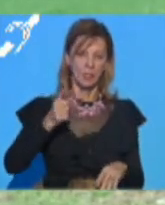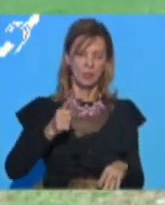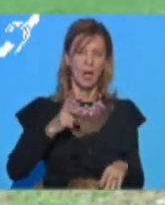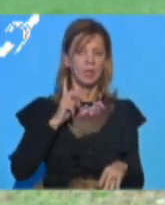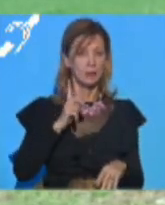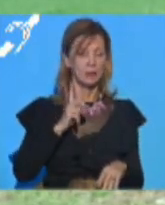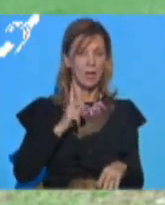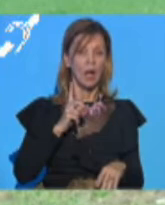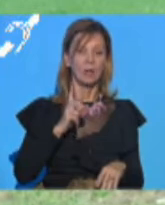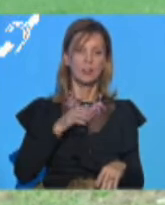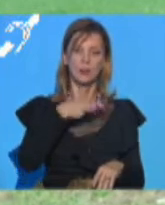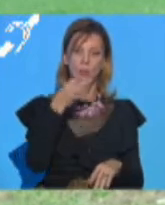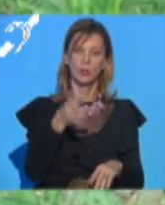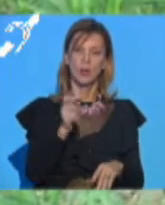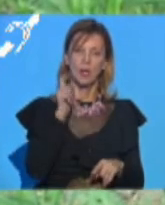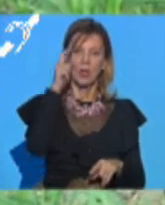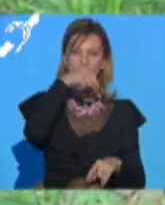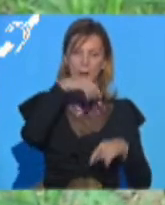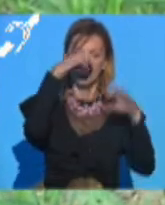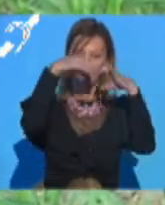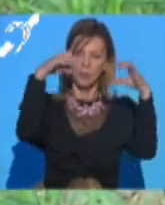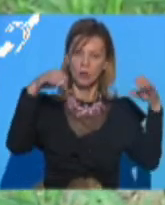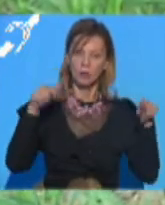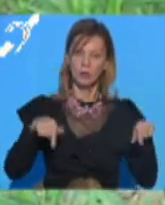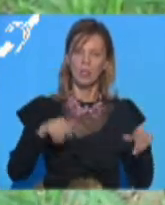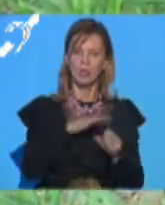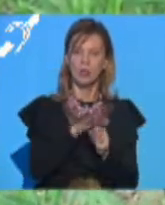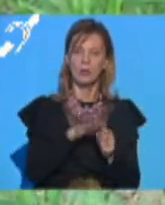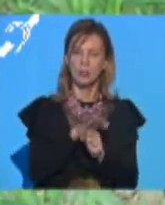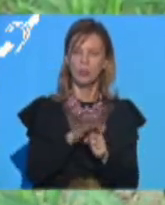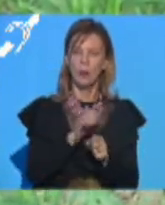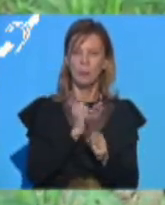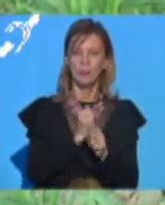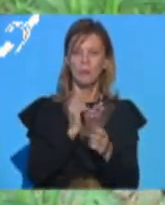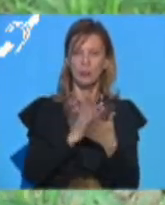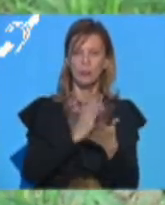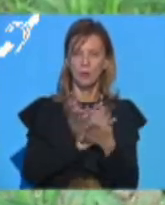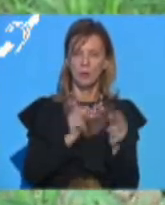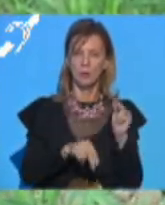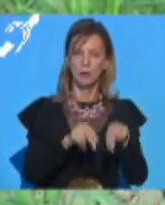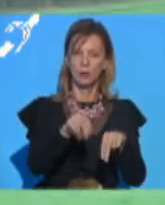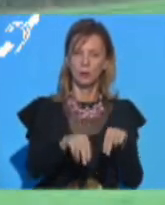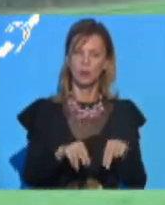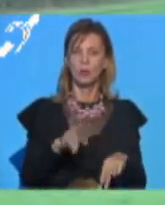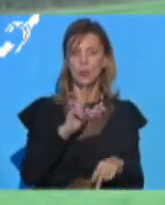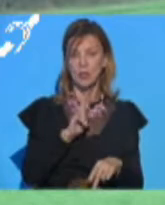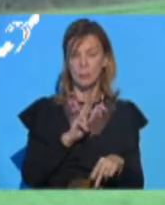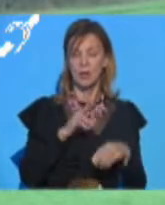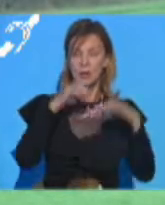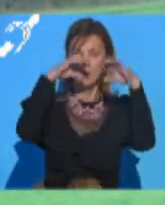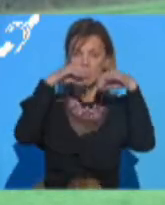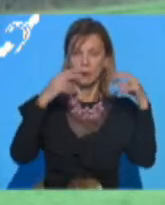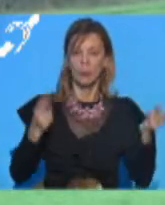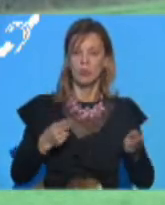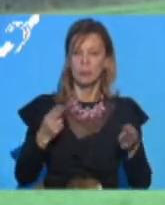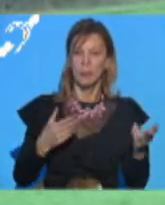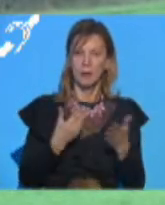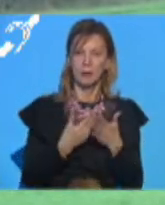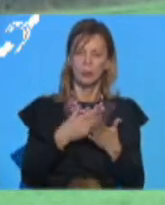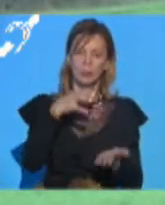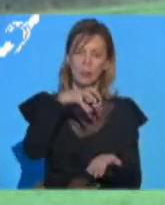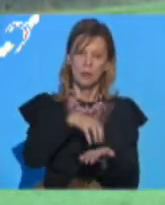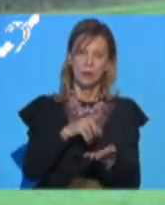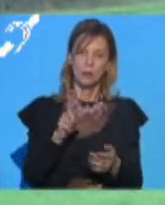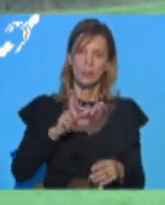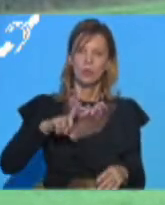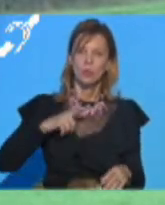toate acestea, agricultorul susține că lipsa precipitațiilor din această toamnă dăunează culturilor semănate și speră să plouă cât mai repede, pentru că în zonă nu